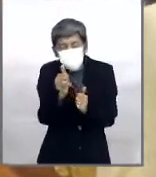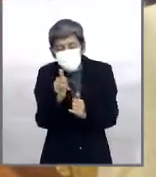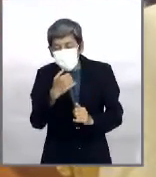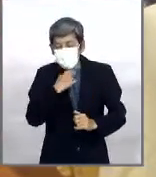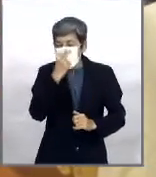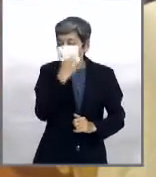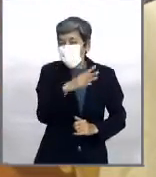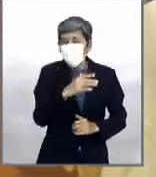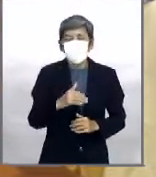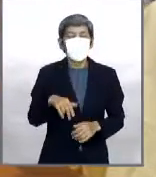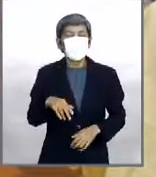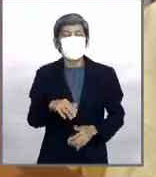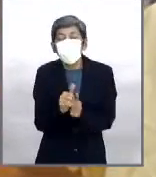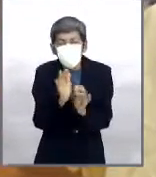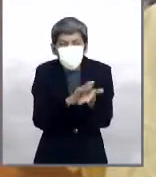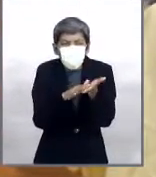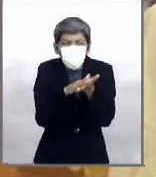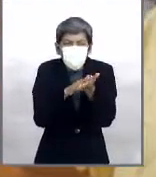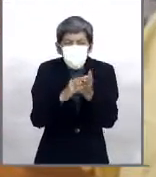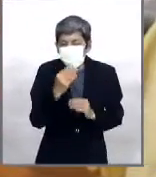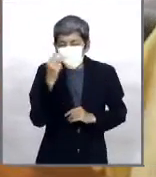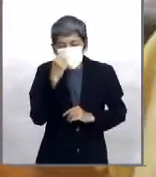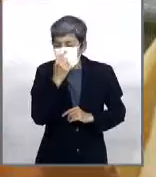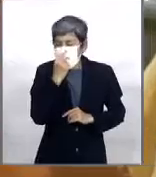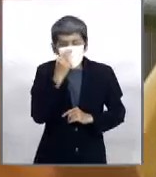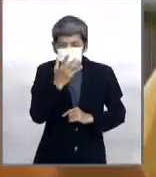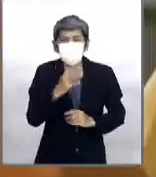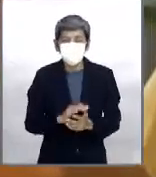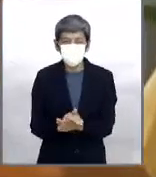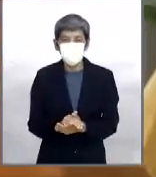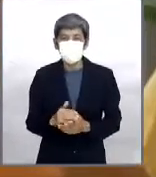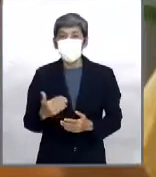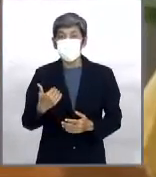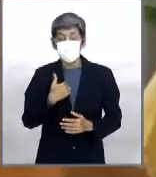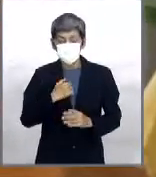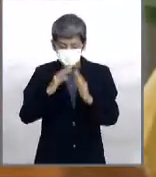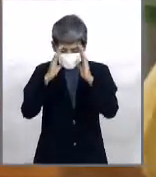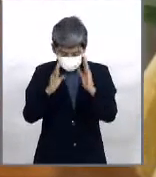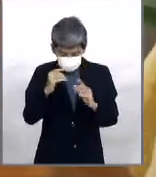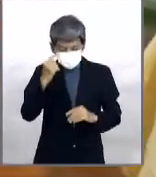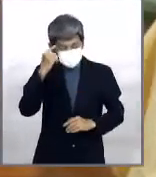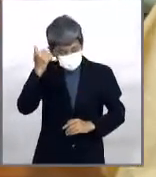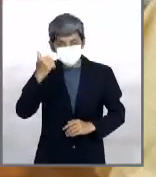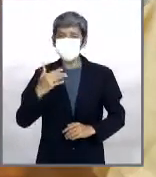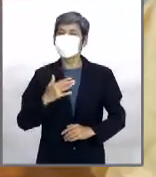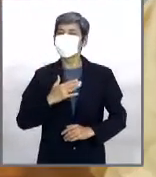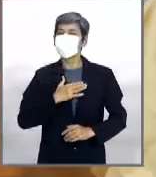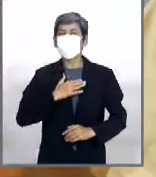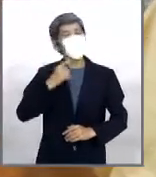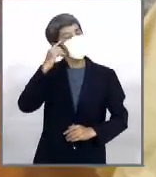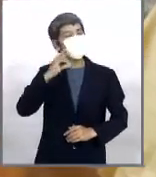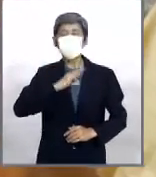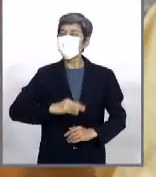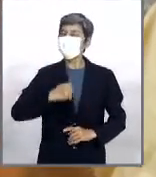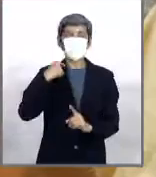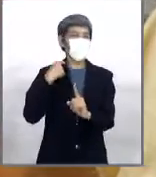พราะว่าเรามองไม่เห็นไงแล้วขอโทษเขาก่อนใช่ก็บอกว่าเนี่ยพอมีเรามีสติเรามีสมาธิพวกเนี้ยแล้วก็มองโลกในแง่บ